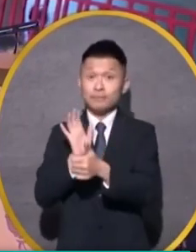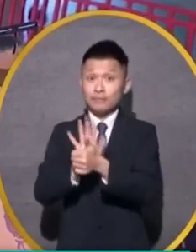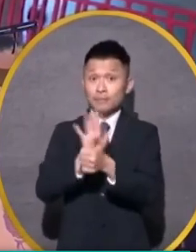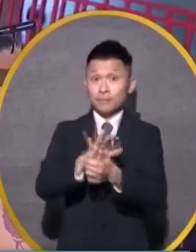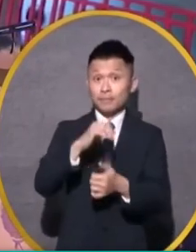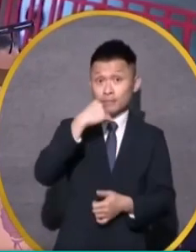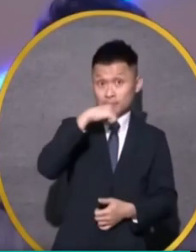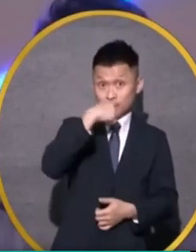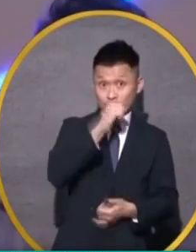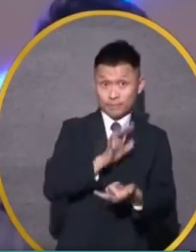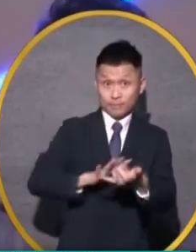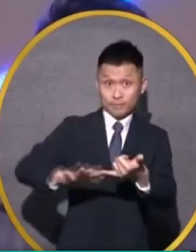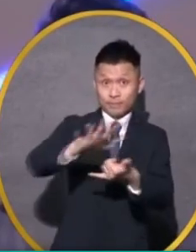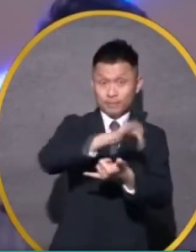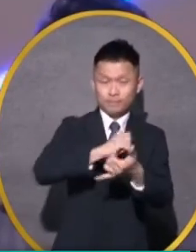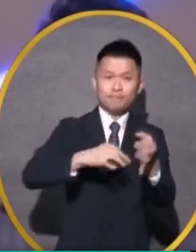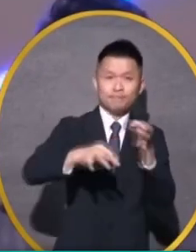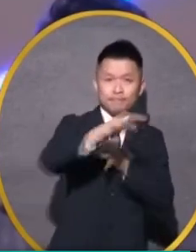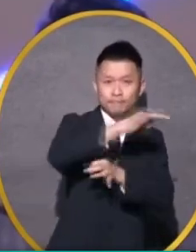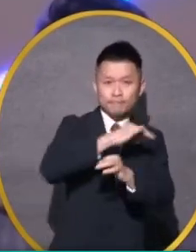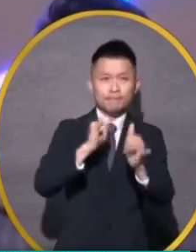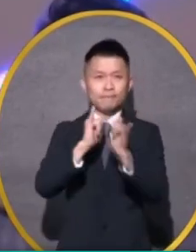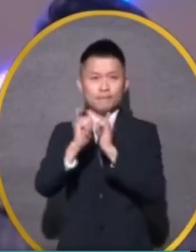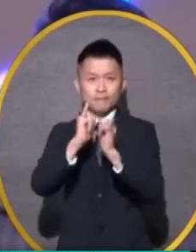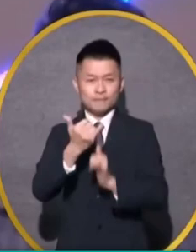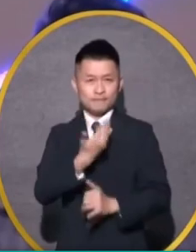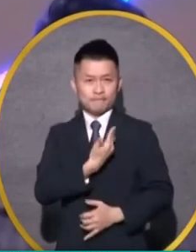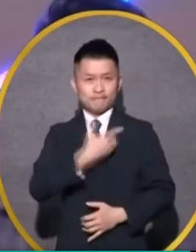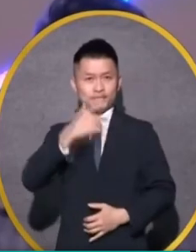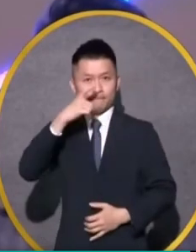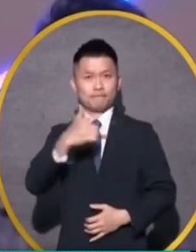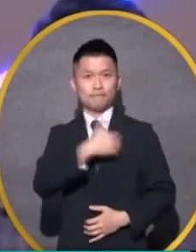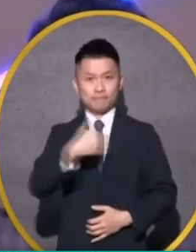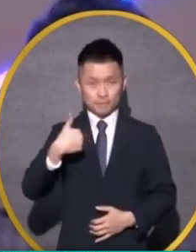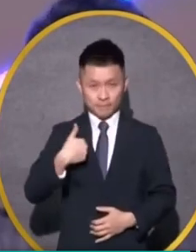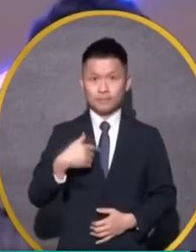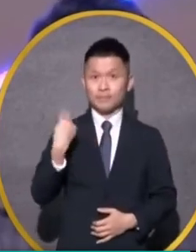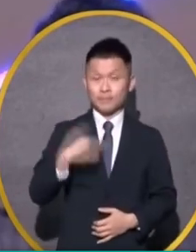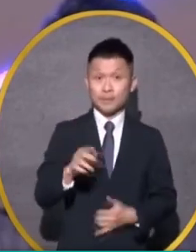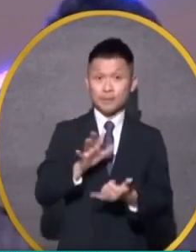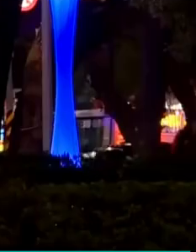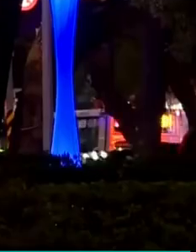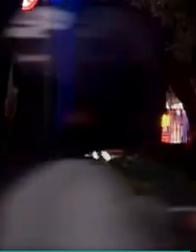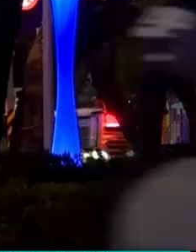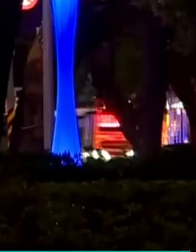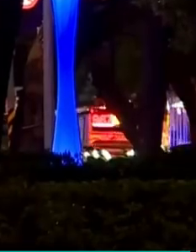疫后，不管在经济社会的韧性的强化上，或者是在全民